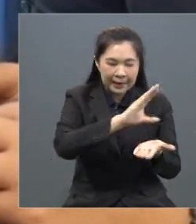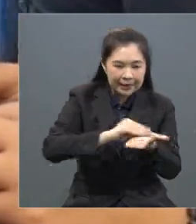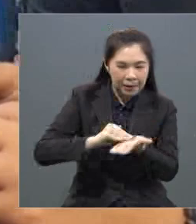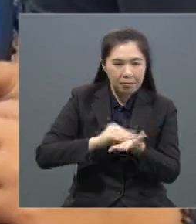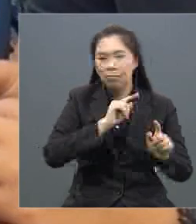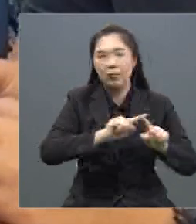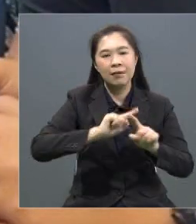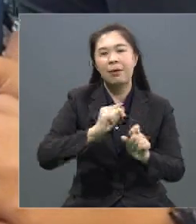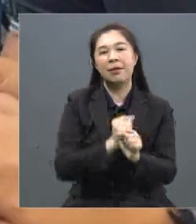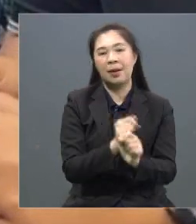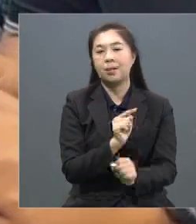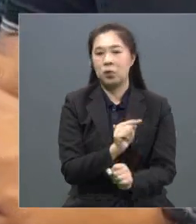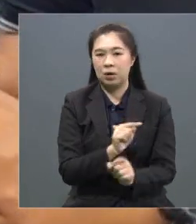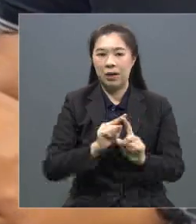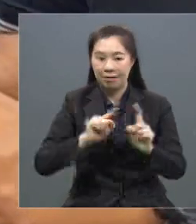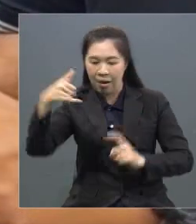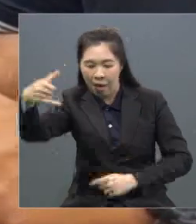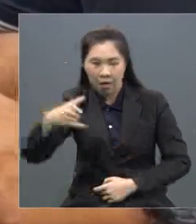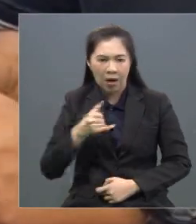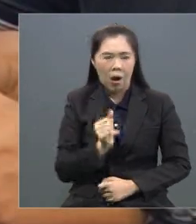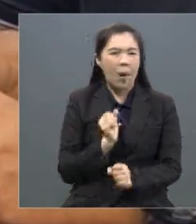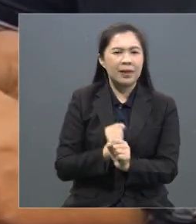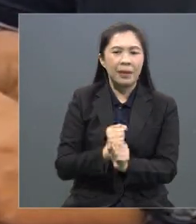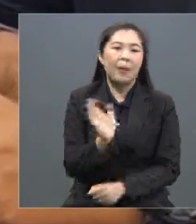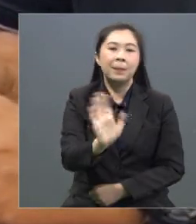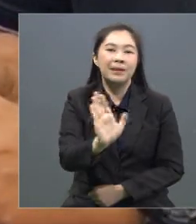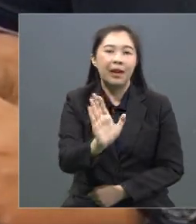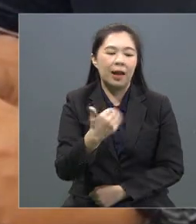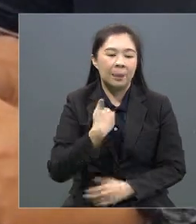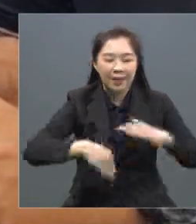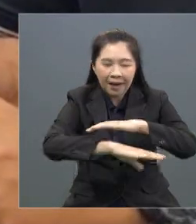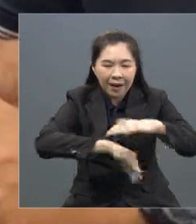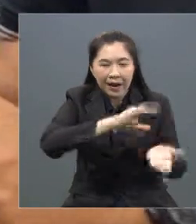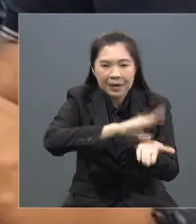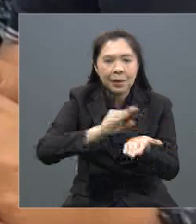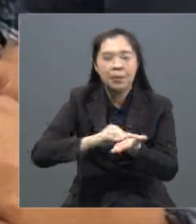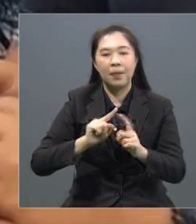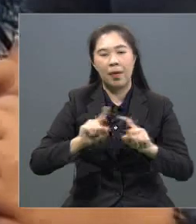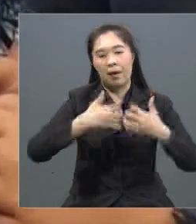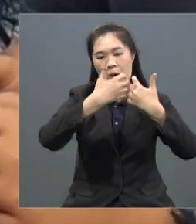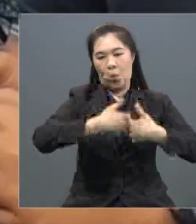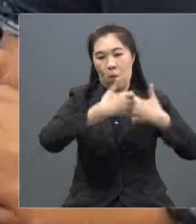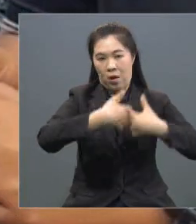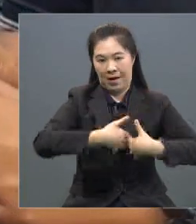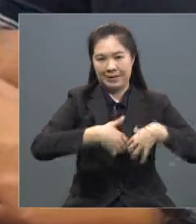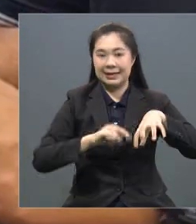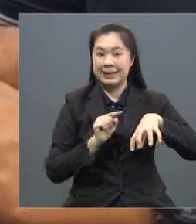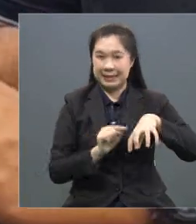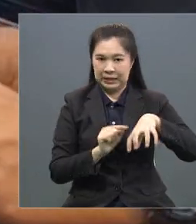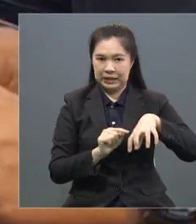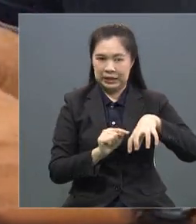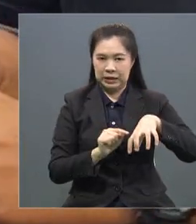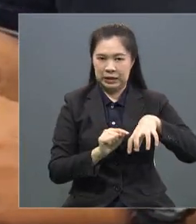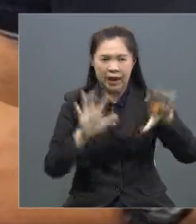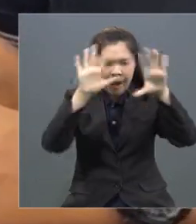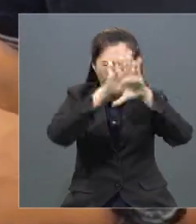อะไรต่างๆเนี่ยนะครับแต่ไม่ได้ให้เข้าไปทำงานในนั้นนะครับเพราะฉะนั้นเนี่ยในในในโรงงานเ่อซึ่งเป็นลักษณะ